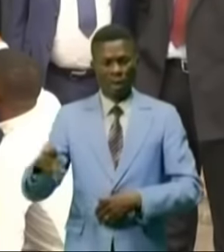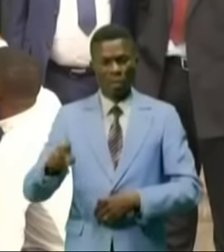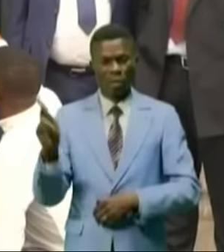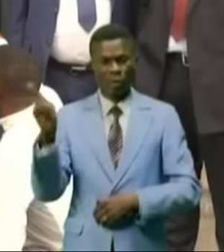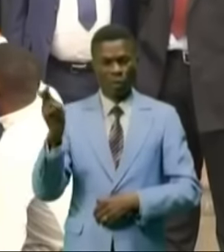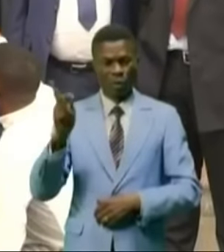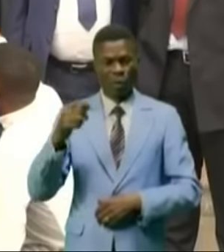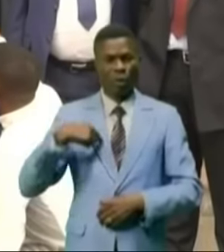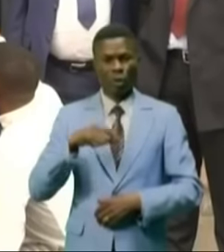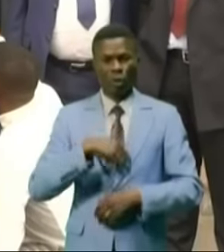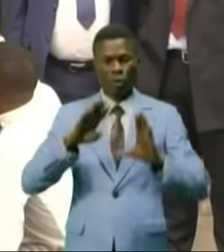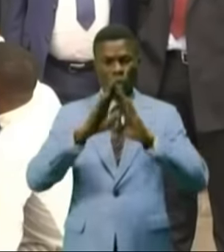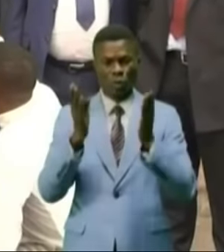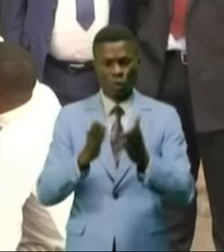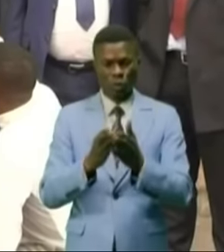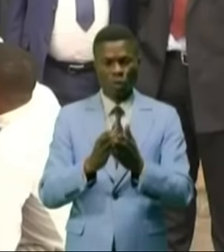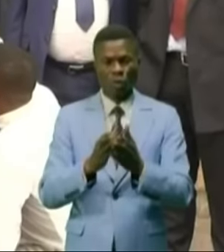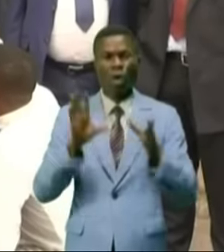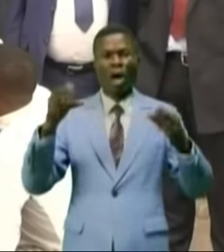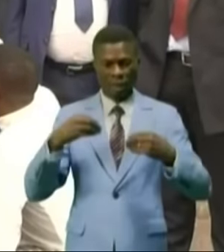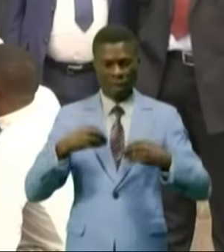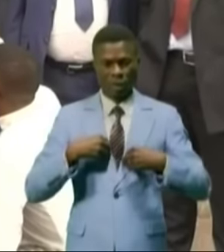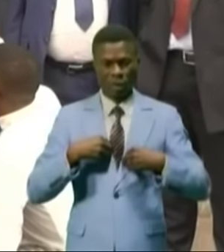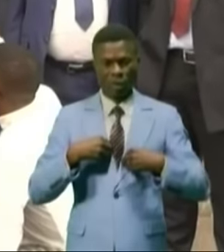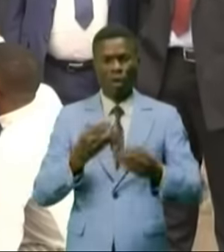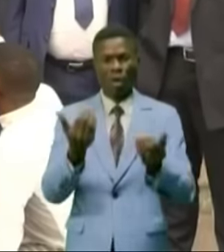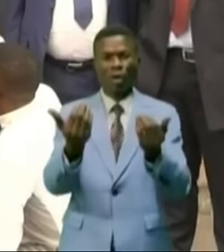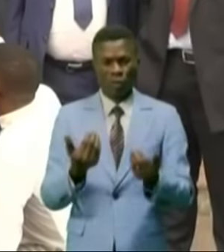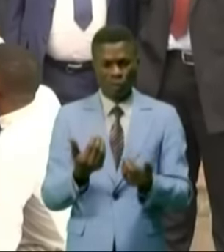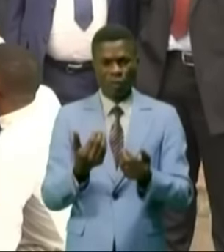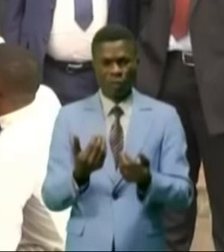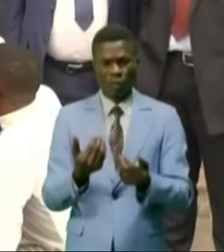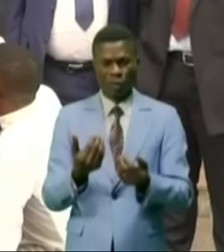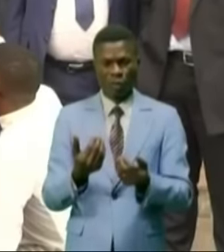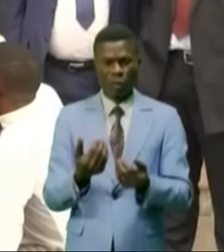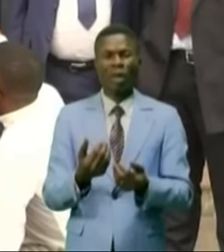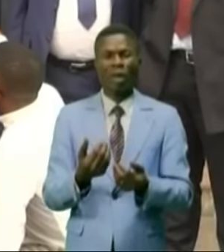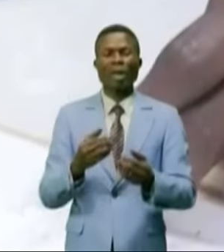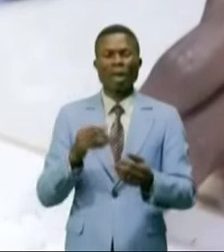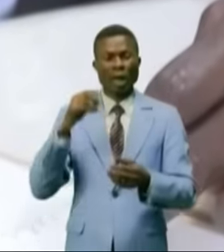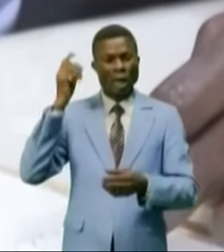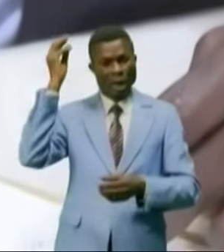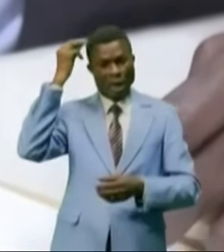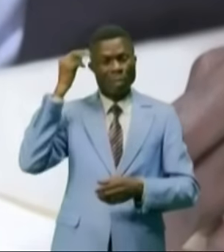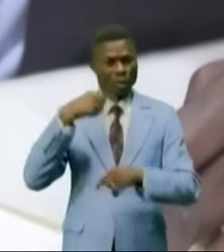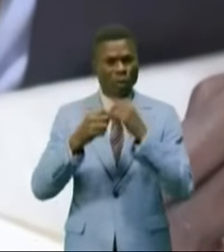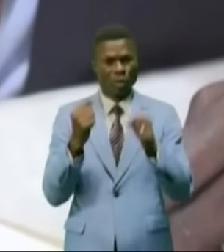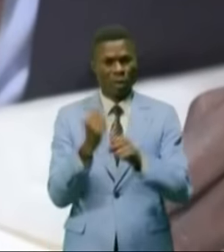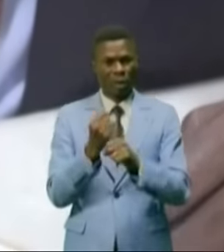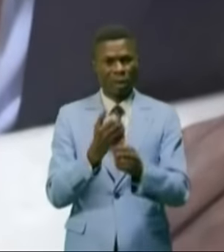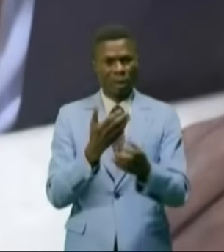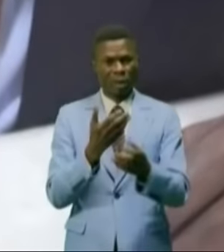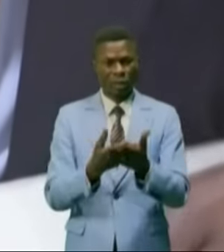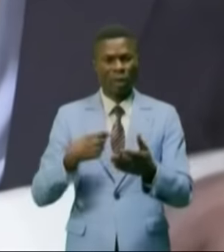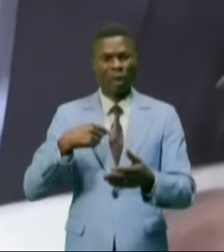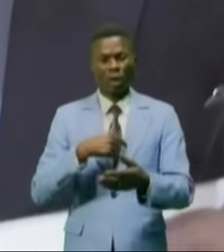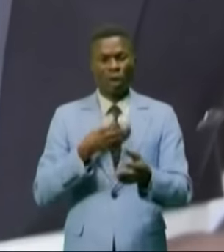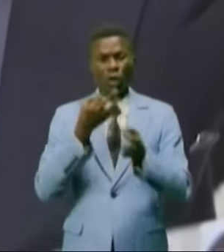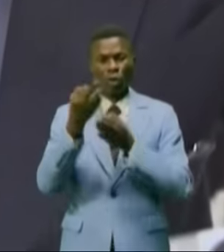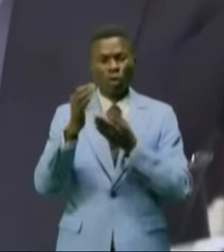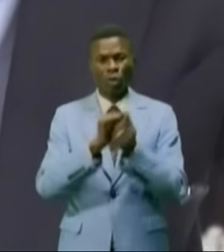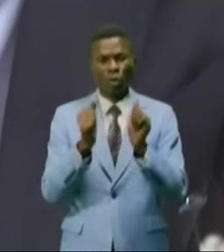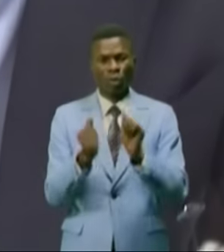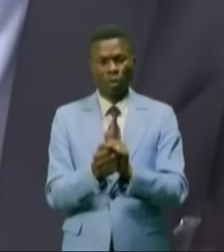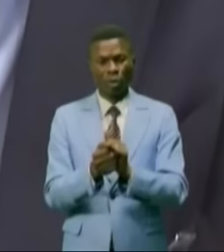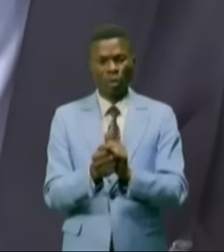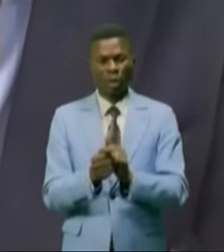Nous avons tous souscrit à cette volonté d'investir ce gouvernement. Et nous avons fait le point sur la situation